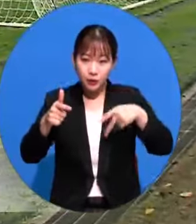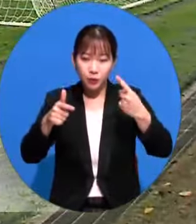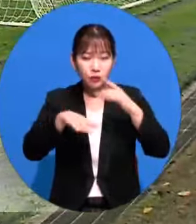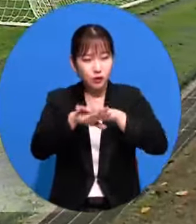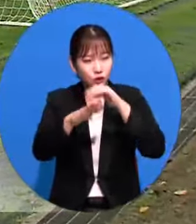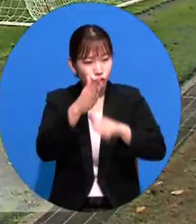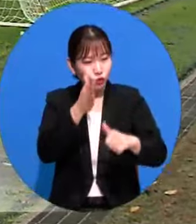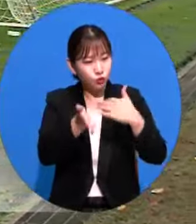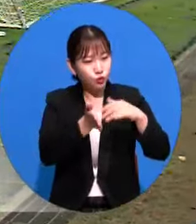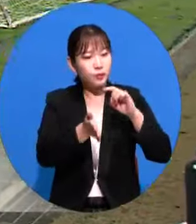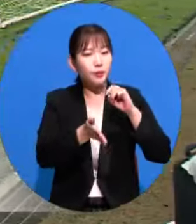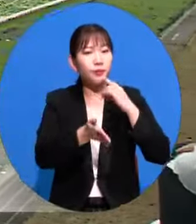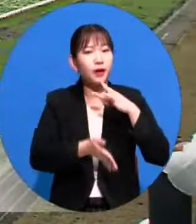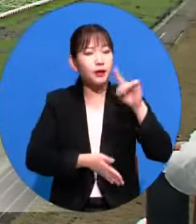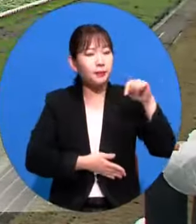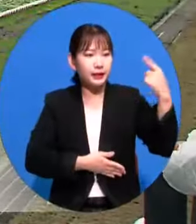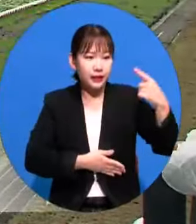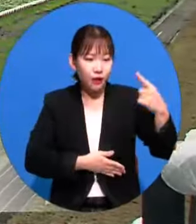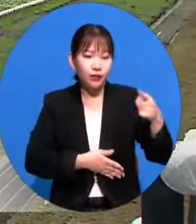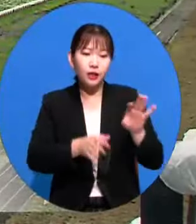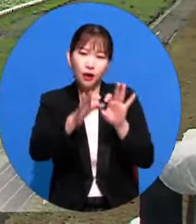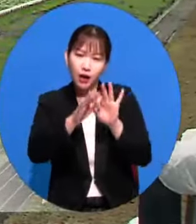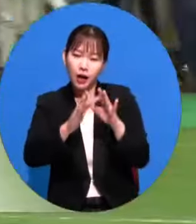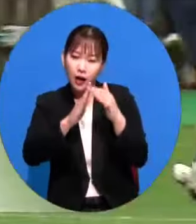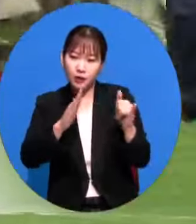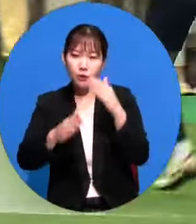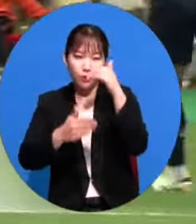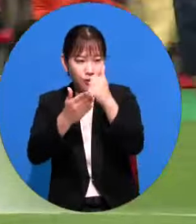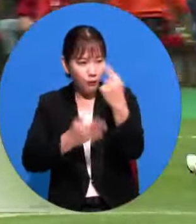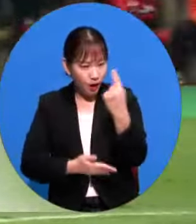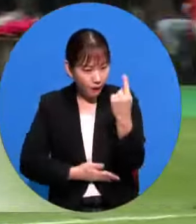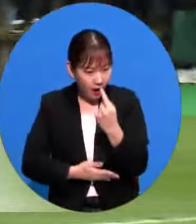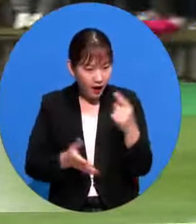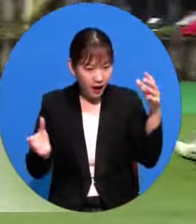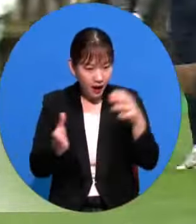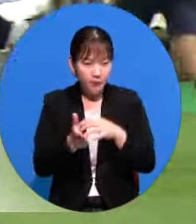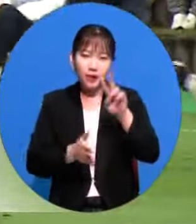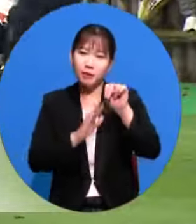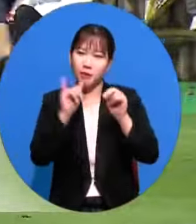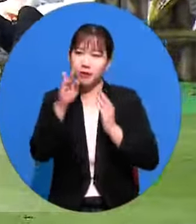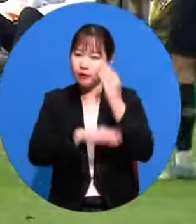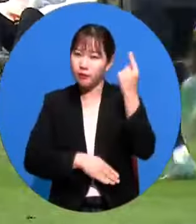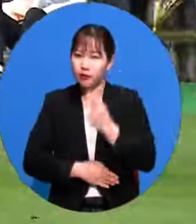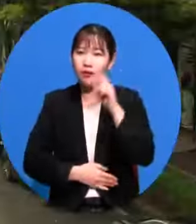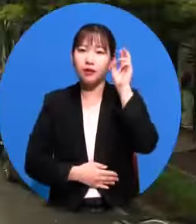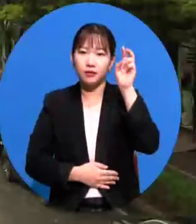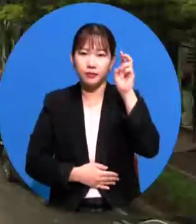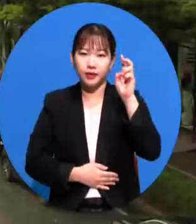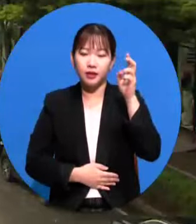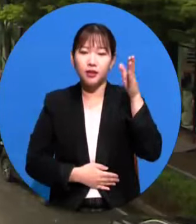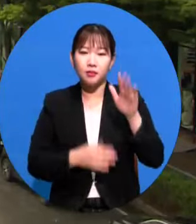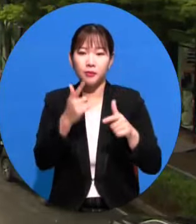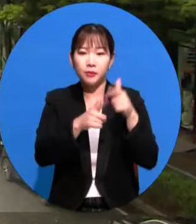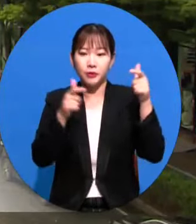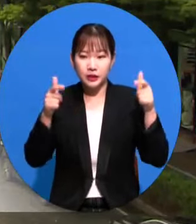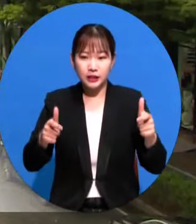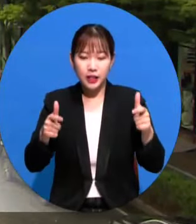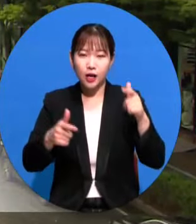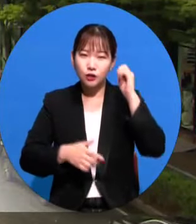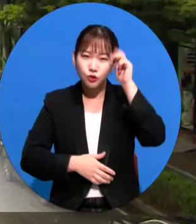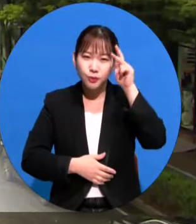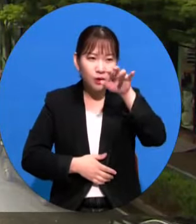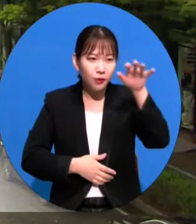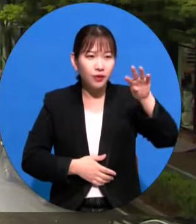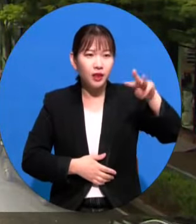선수단만 1만 천여 명, 가족과 관광객까지 합하면 2만 명 이상 찾을 것으로 예상됩니다. 하지만 목포 지역